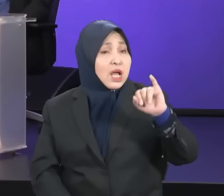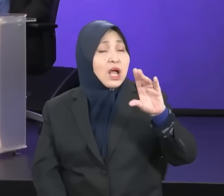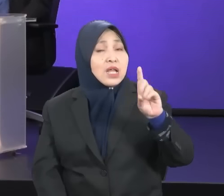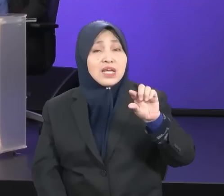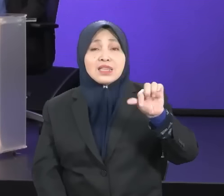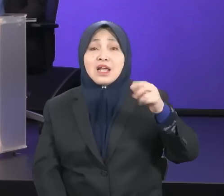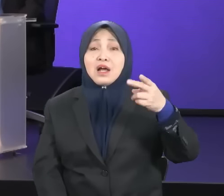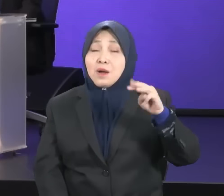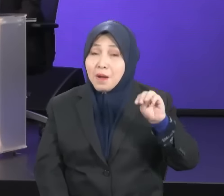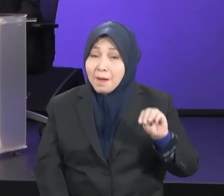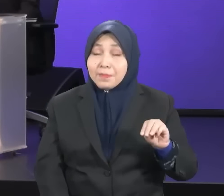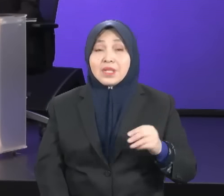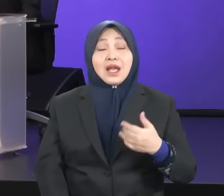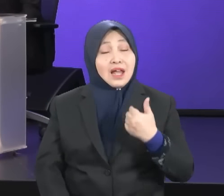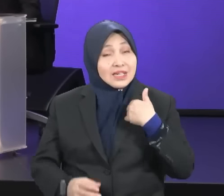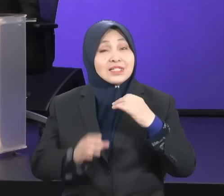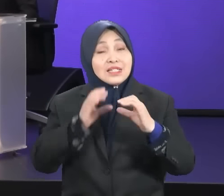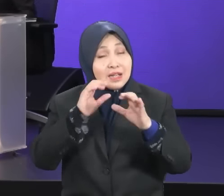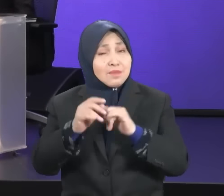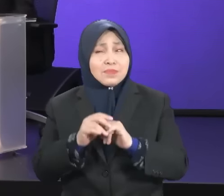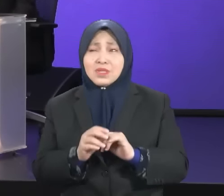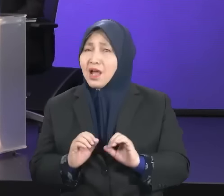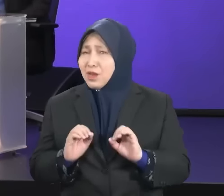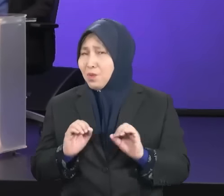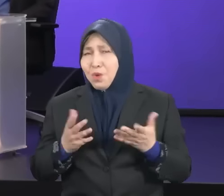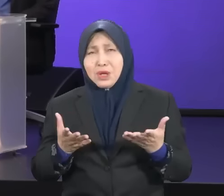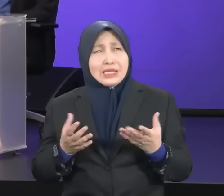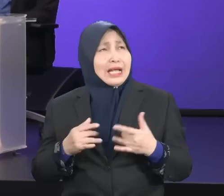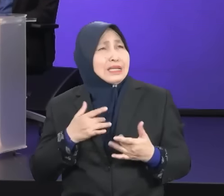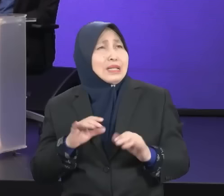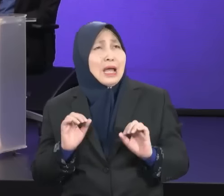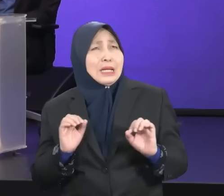Subhanallah takdir itu